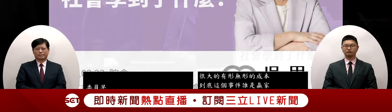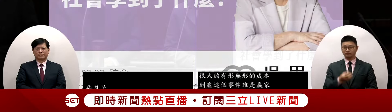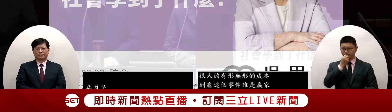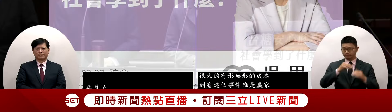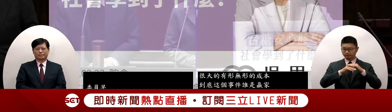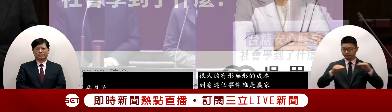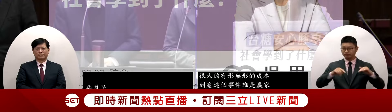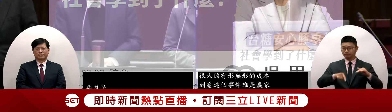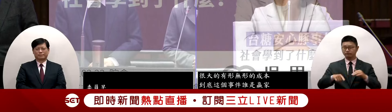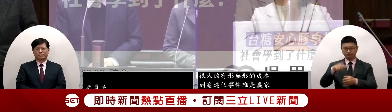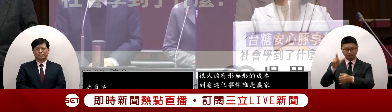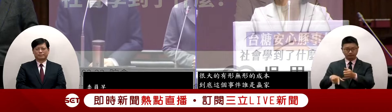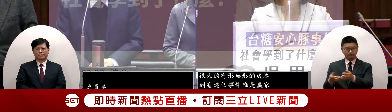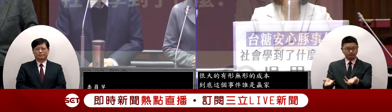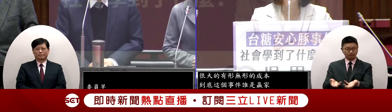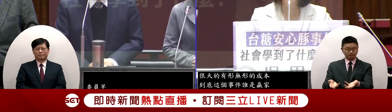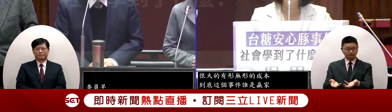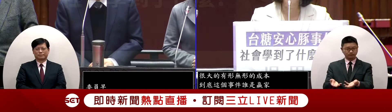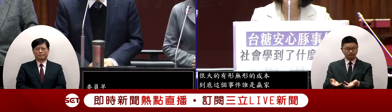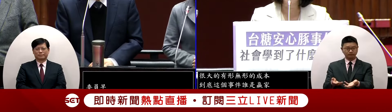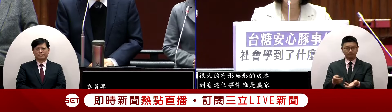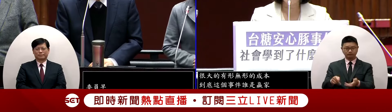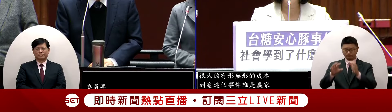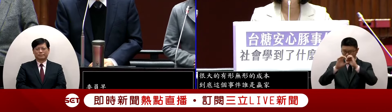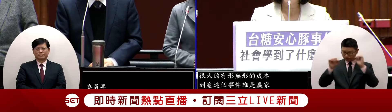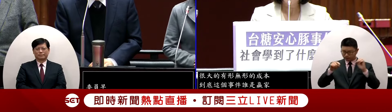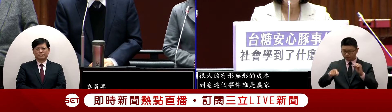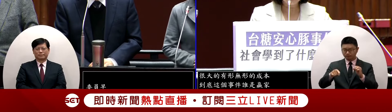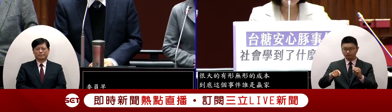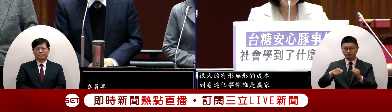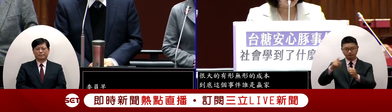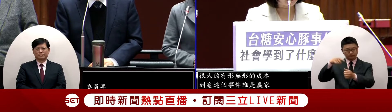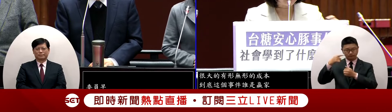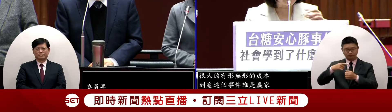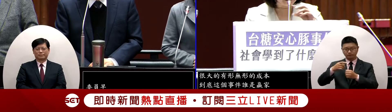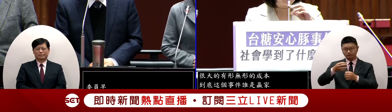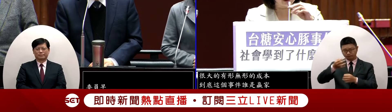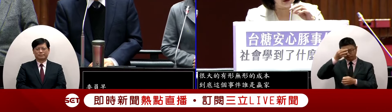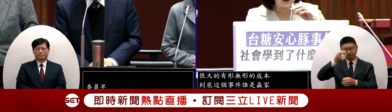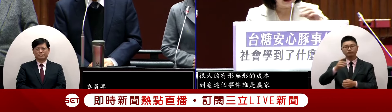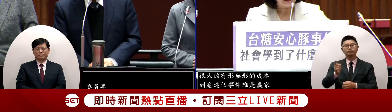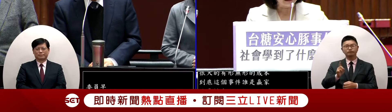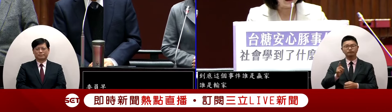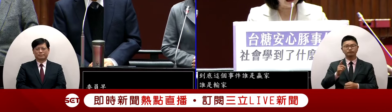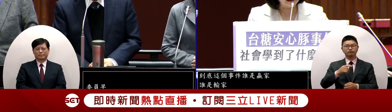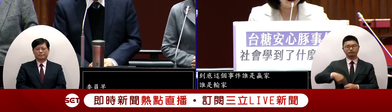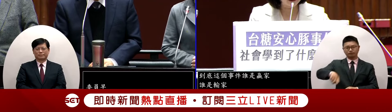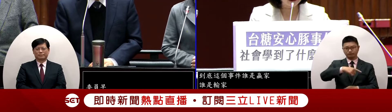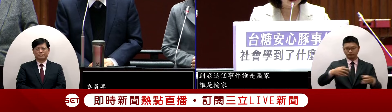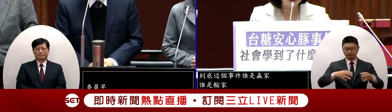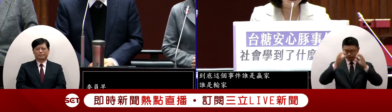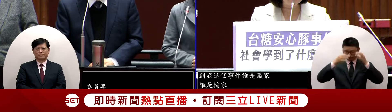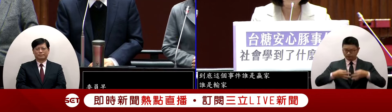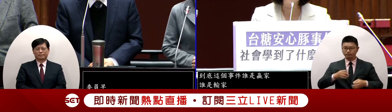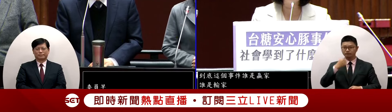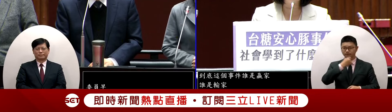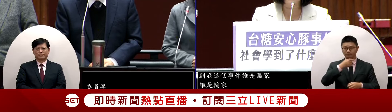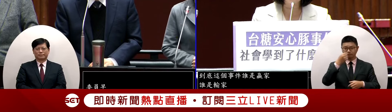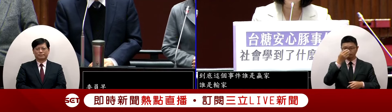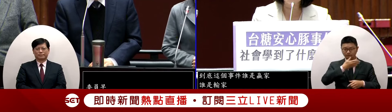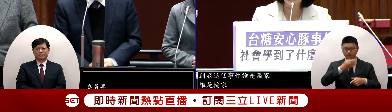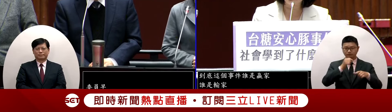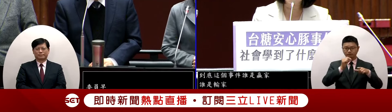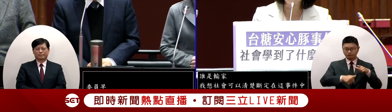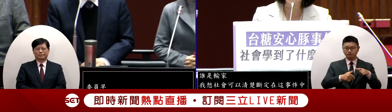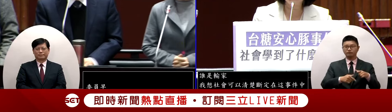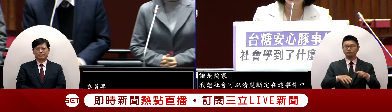个案事件上获得正面的教训，也就是我们好好来检视台糖安心猪事件，台湾社会